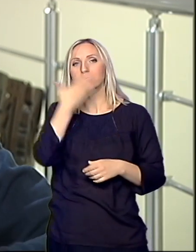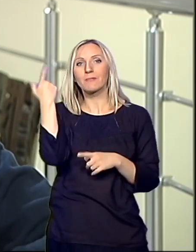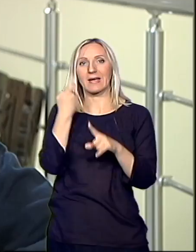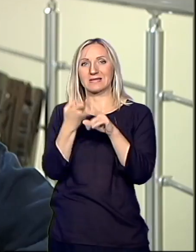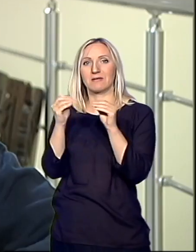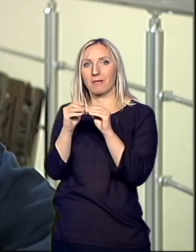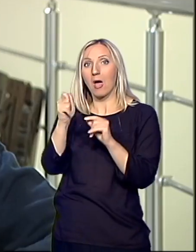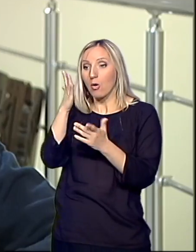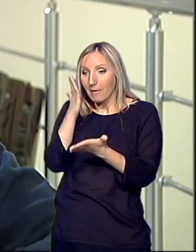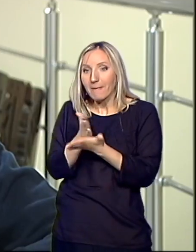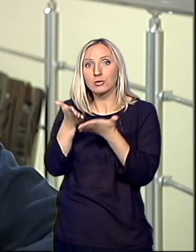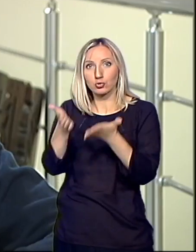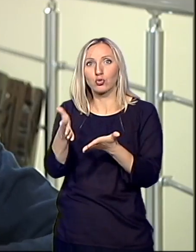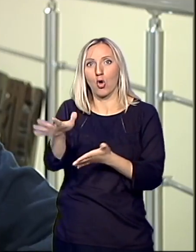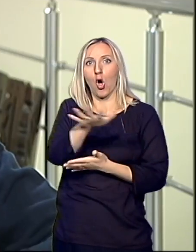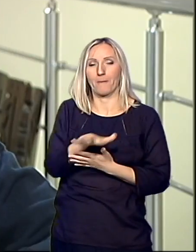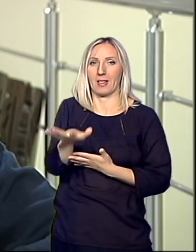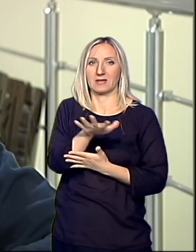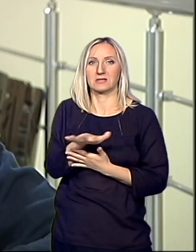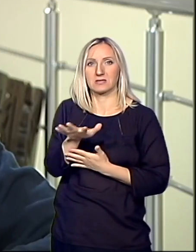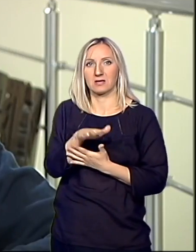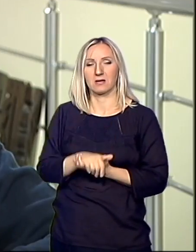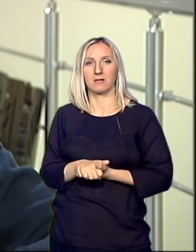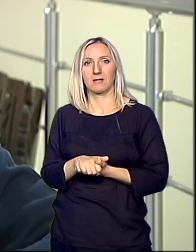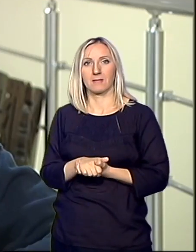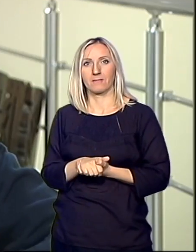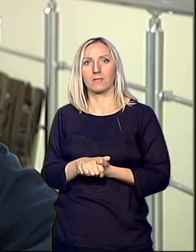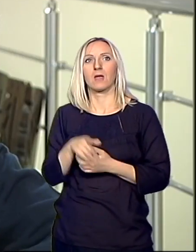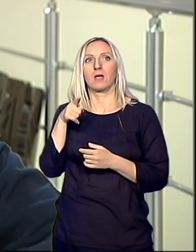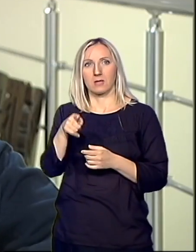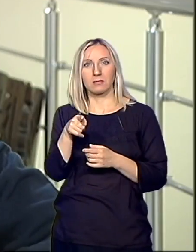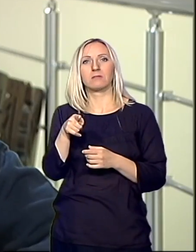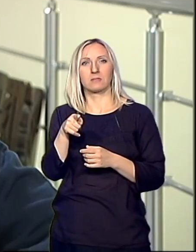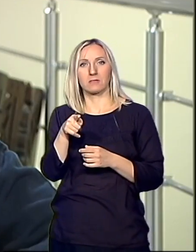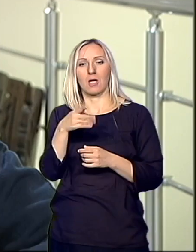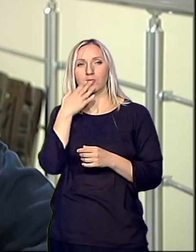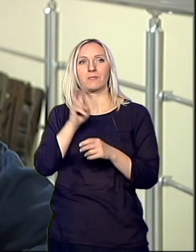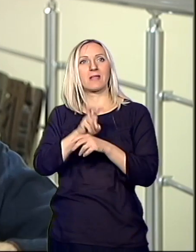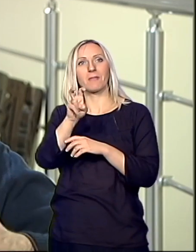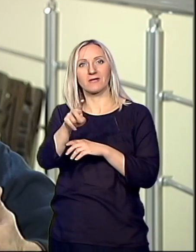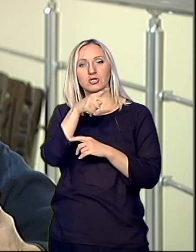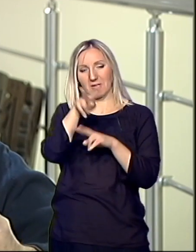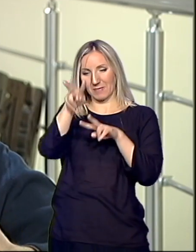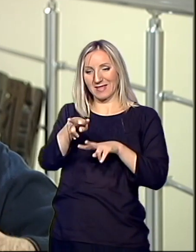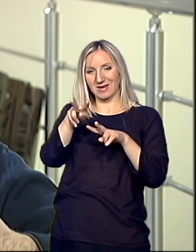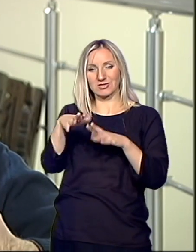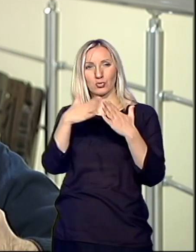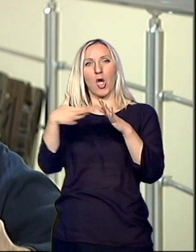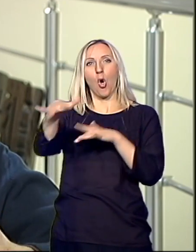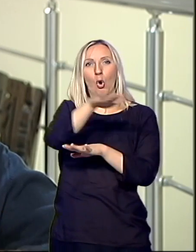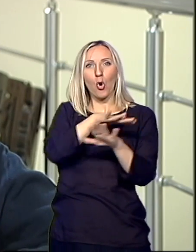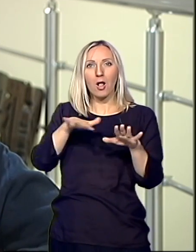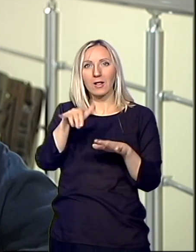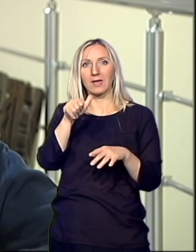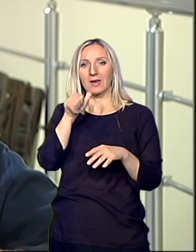Brauna je u tom domenu. Dakle, da s jedne strane prevlada predrasude okoline, a sa druge strane da prevlada i